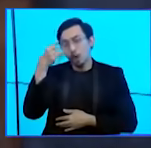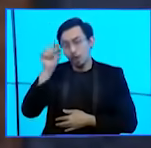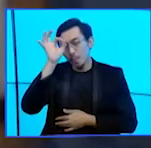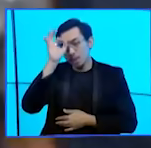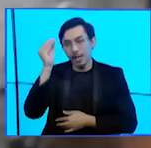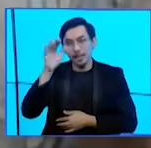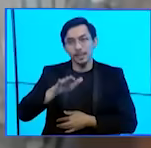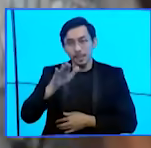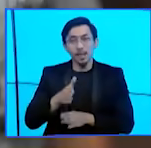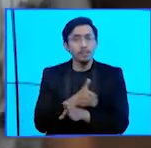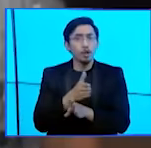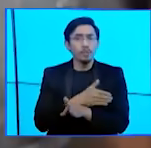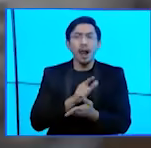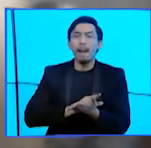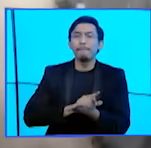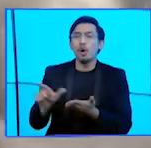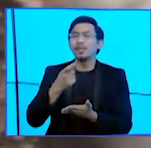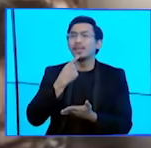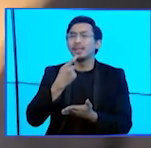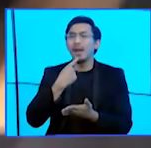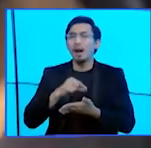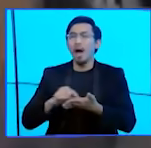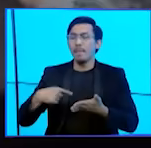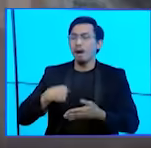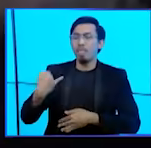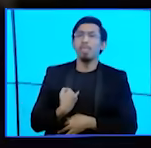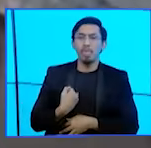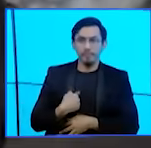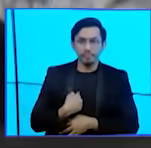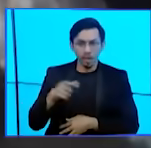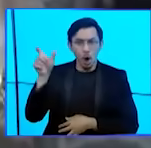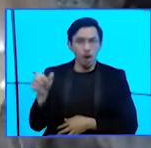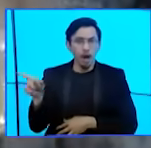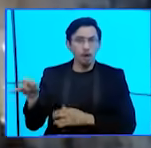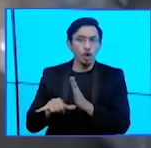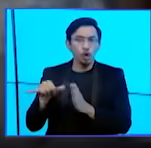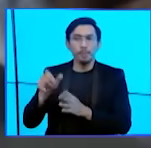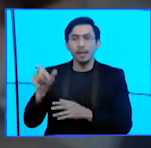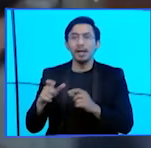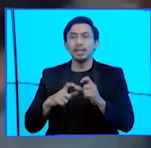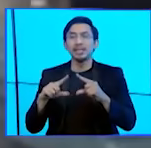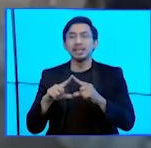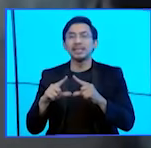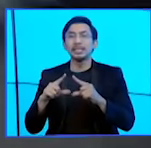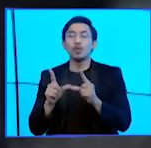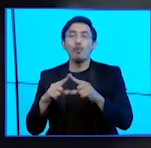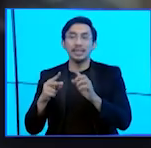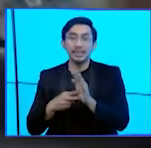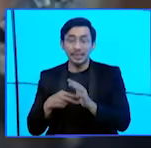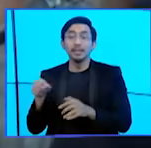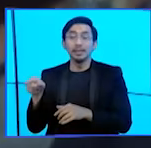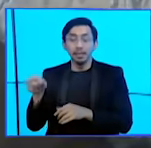dugaan pengancaman dan pencemaran nama baik yang diduga dilakukan oleh pemilik akun YouTube Safas Fresh. Atta memenuhi panggilan setelah polisi menangkap